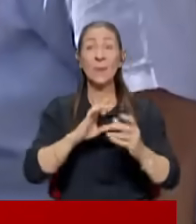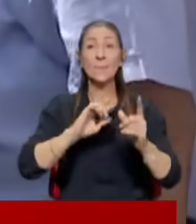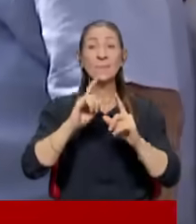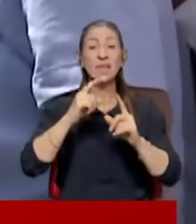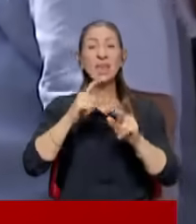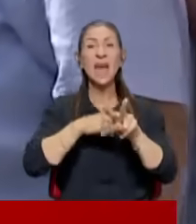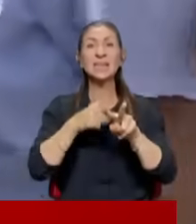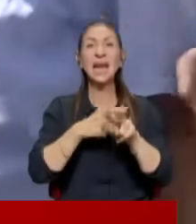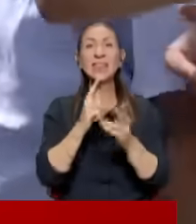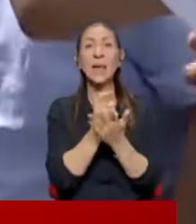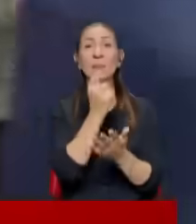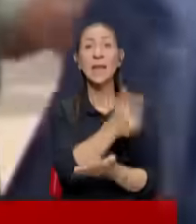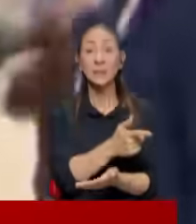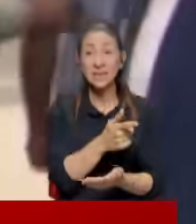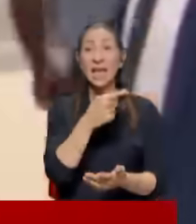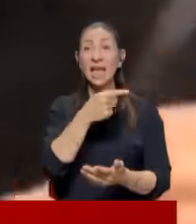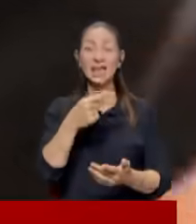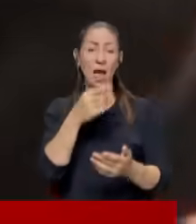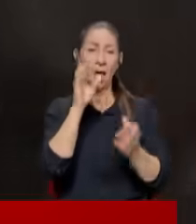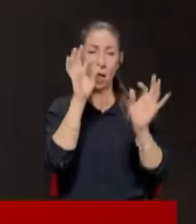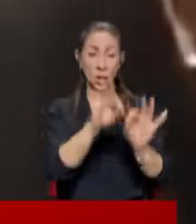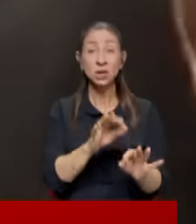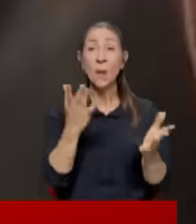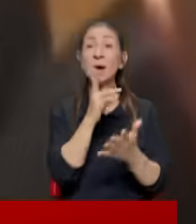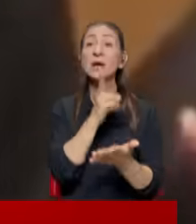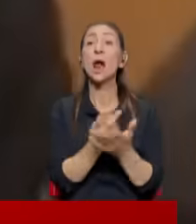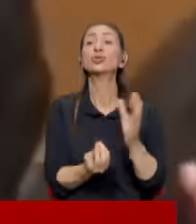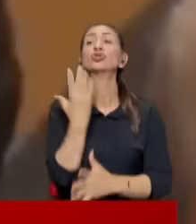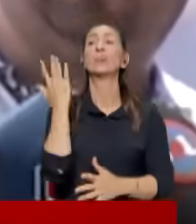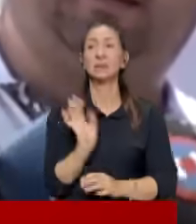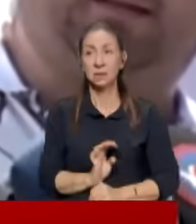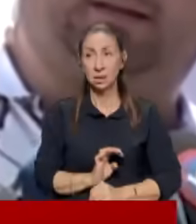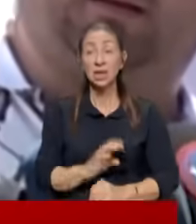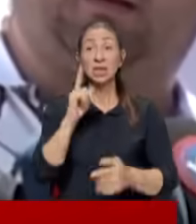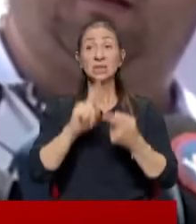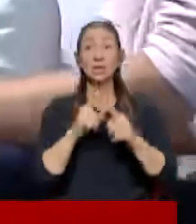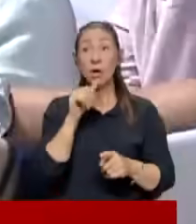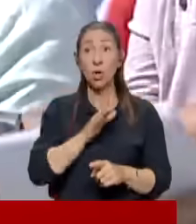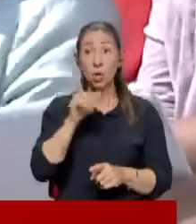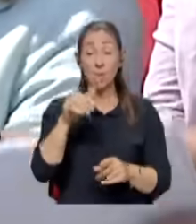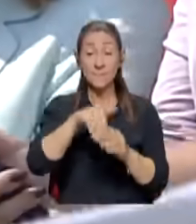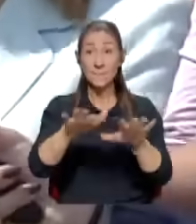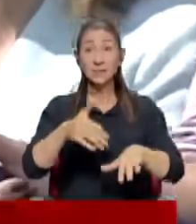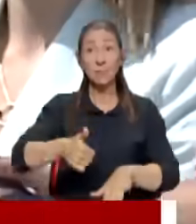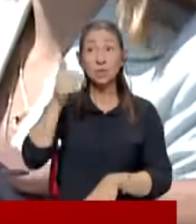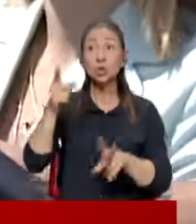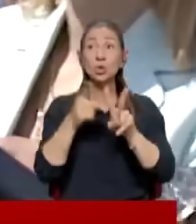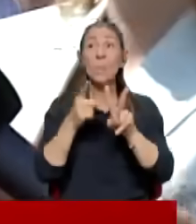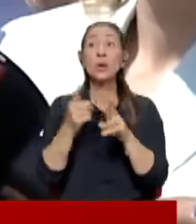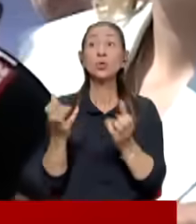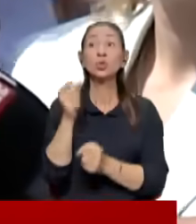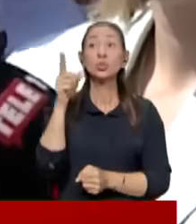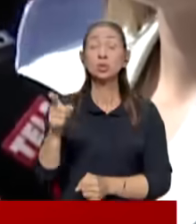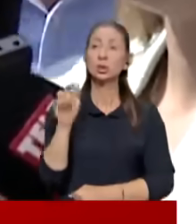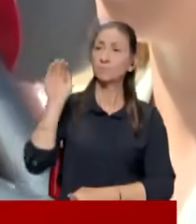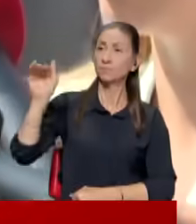Yargıtay tebliğnamesi ilgili daireye ulaştı ama henüz karar çıkmadı. Kılıçdaroğlu Meclis Başkanı Numan